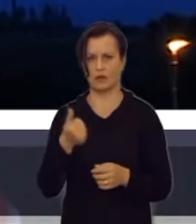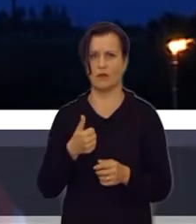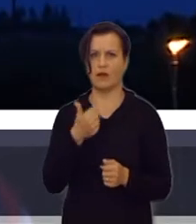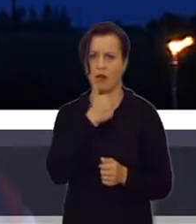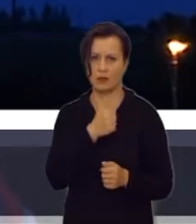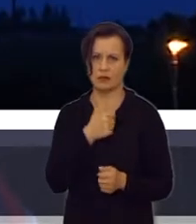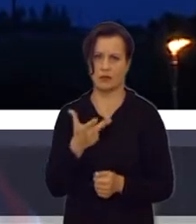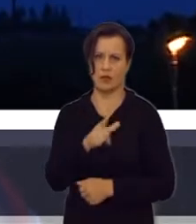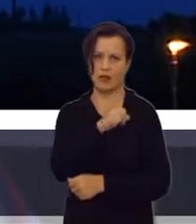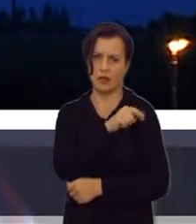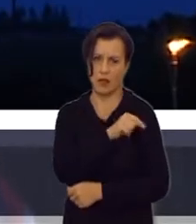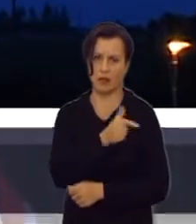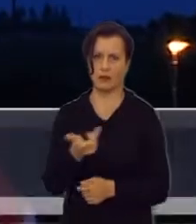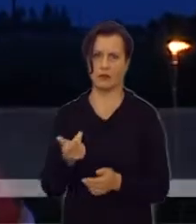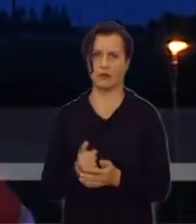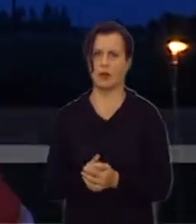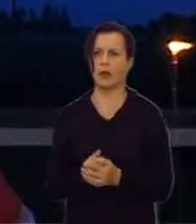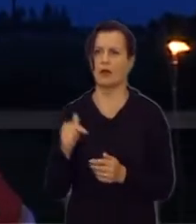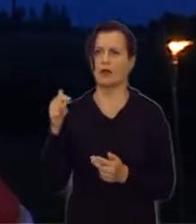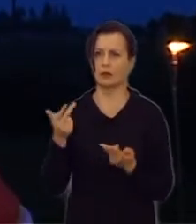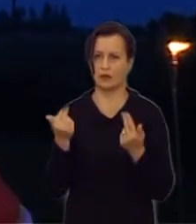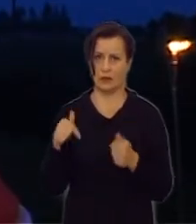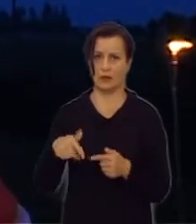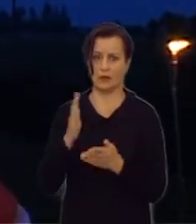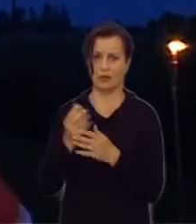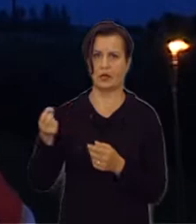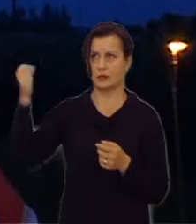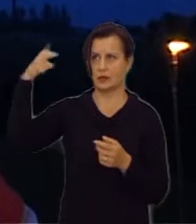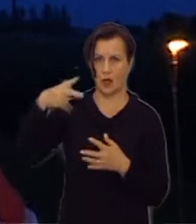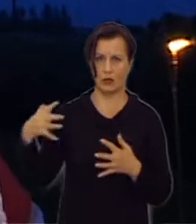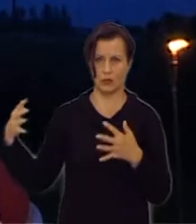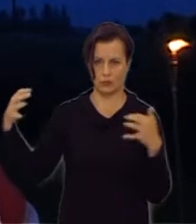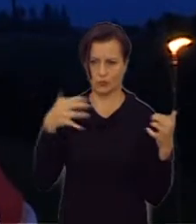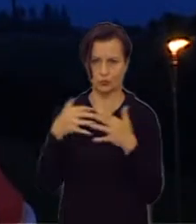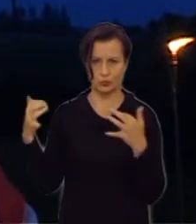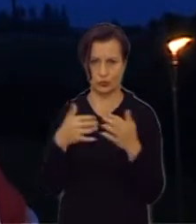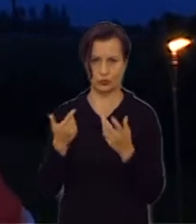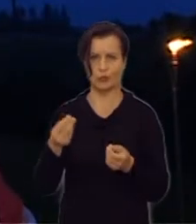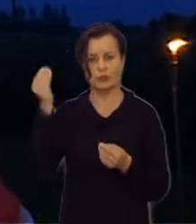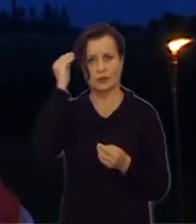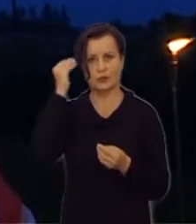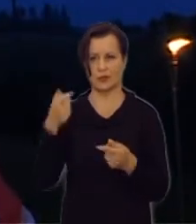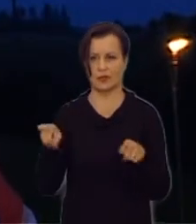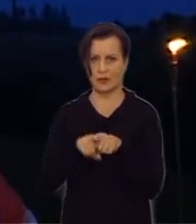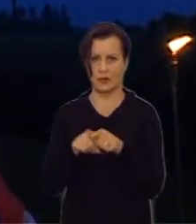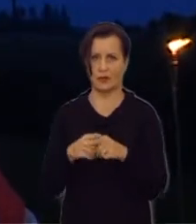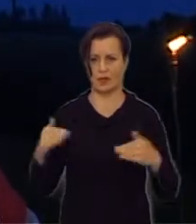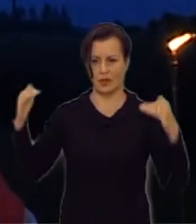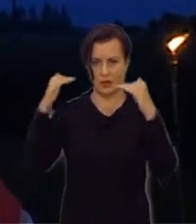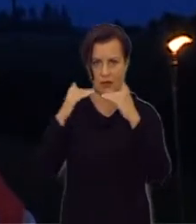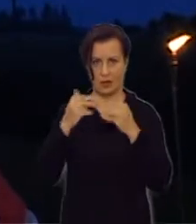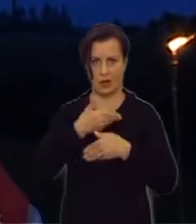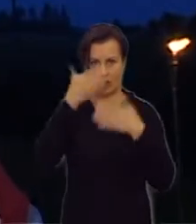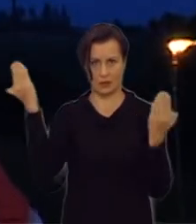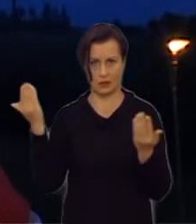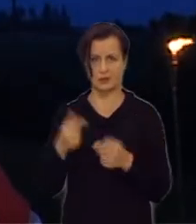Estija. Ir, aišku, saulės mūšio paminėjimas yra. Ir taip pat lygiadienis. O lygiadienis, tai, kaip sakiau, ta lygi diena, lygi